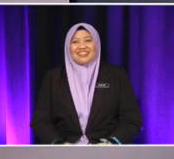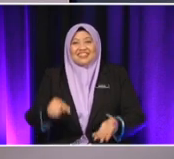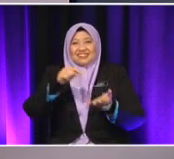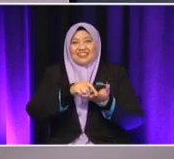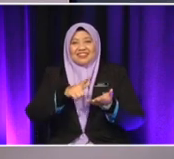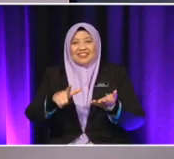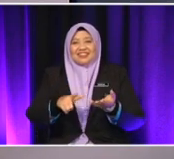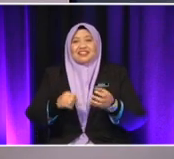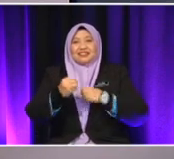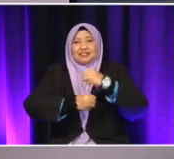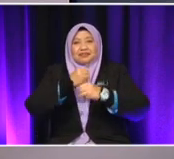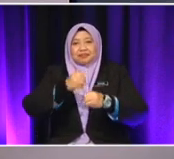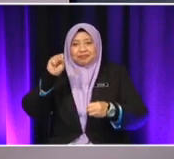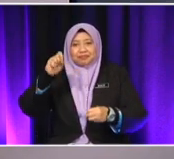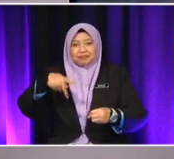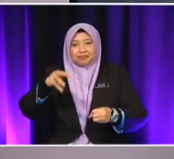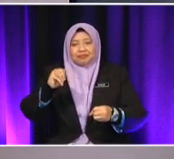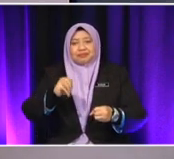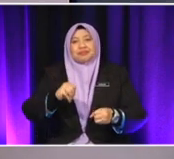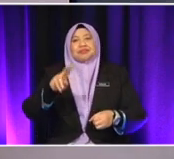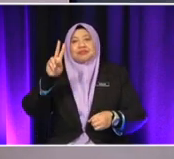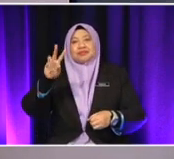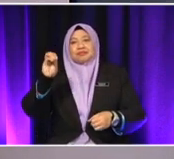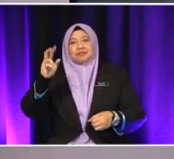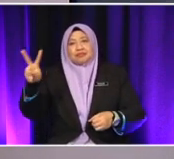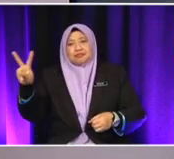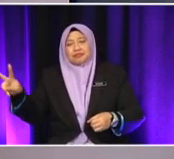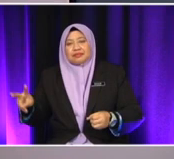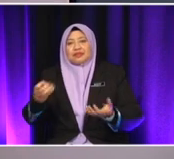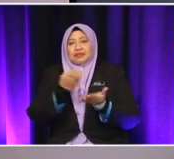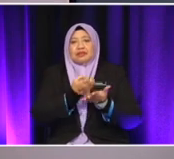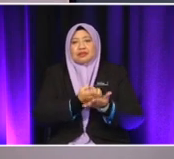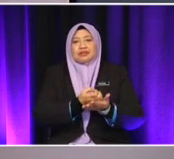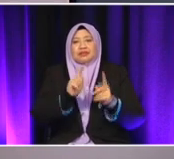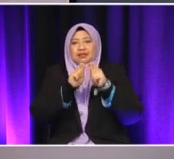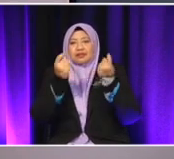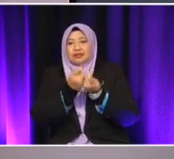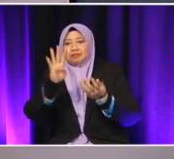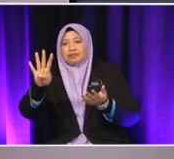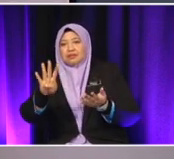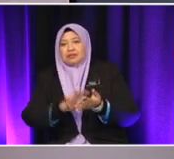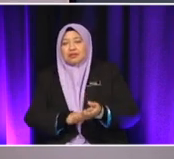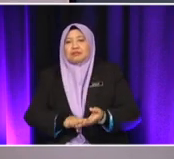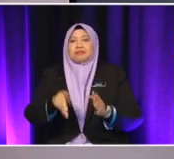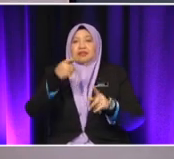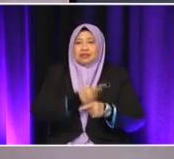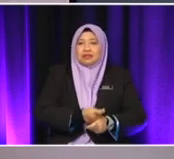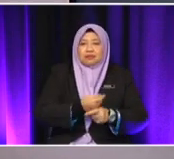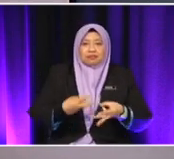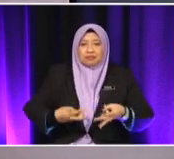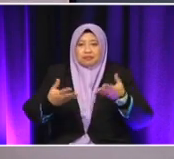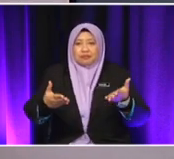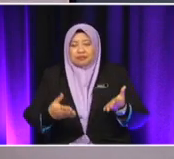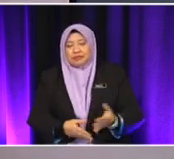sukses SPM 2022 tentang mata pelajaran Ekonomi tingkatan 4 berkenaan dengan penentu penawaran